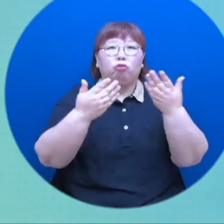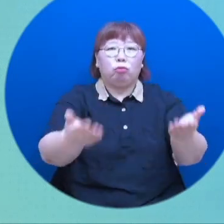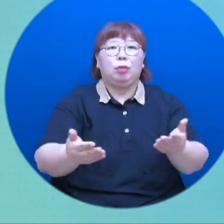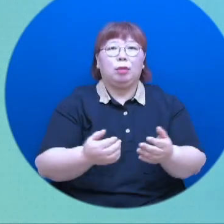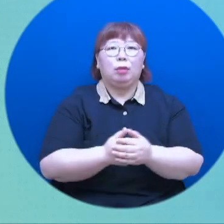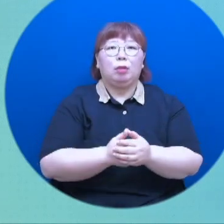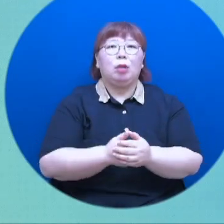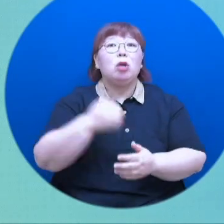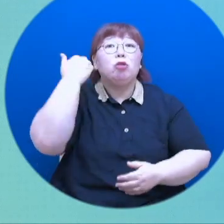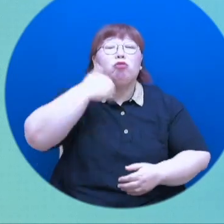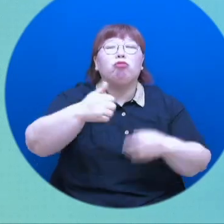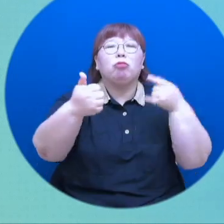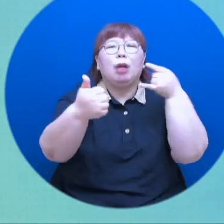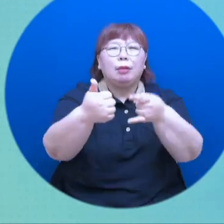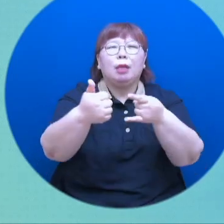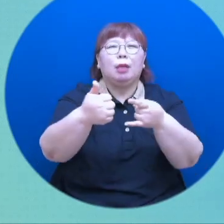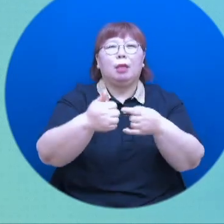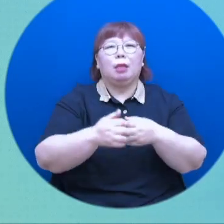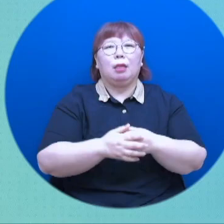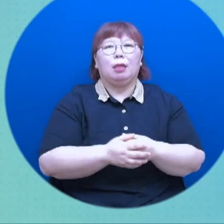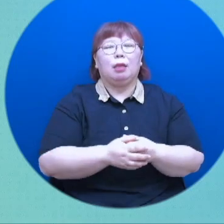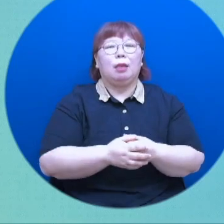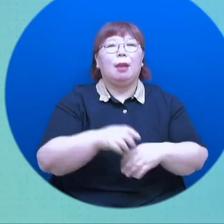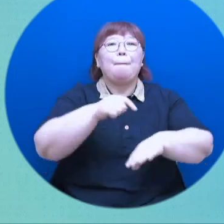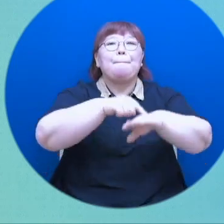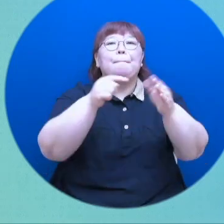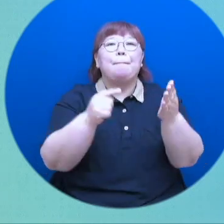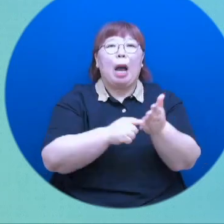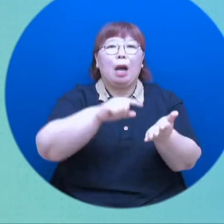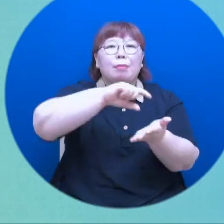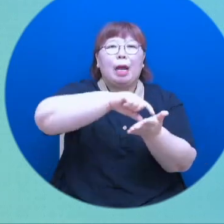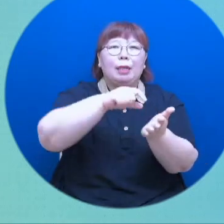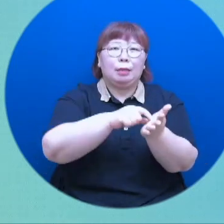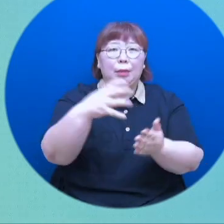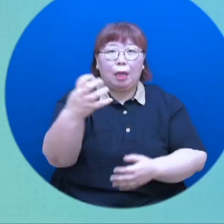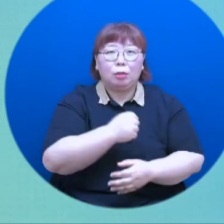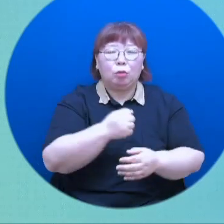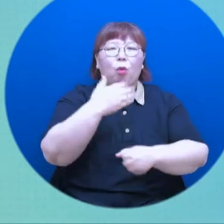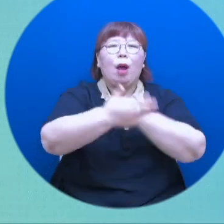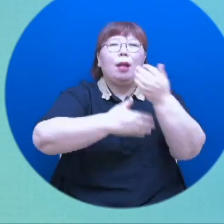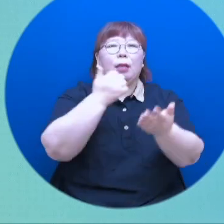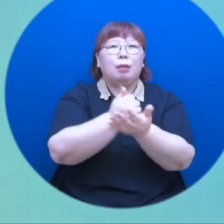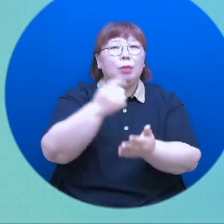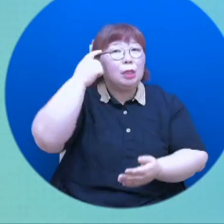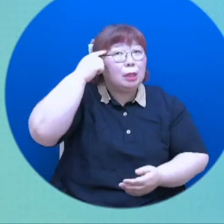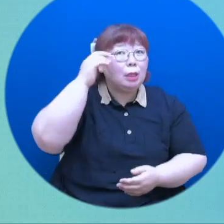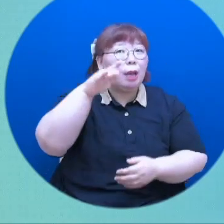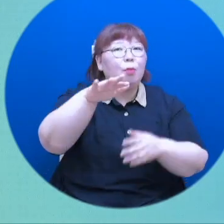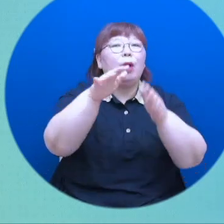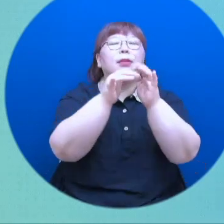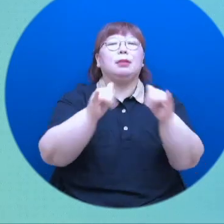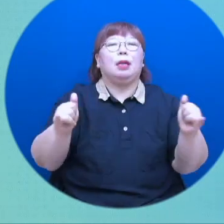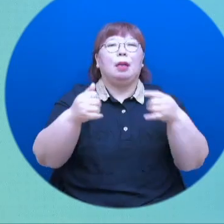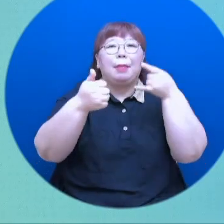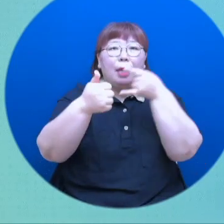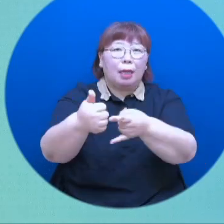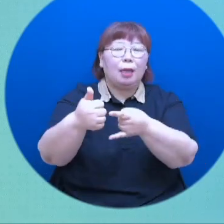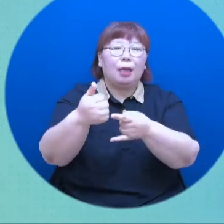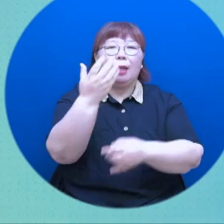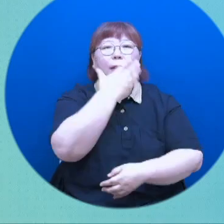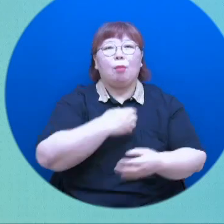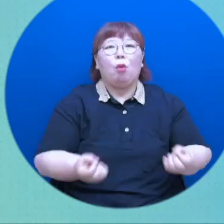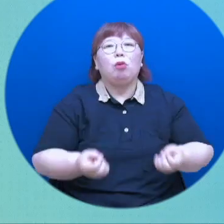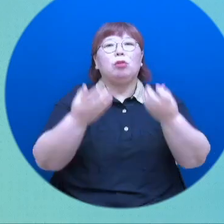그런데 누구에게 마음가짐으로 하나님을 사모하는 그에게 이 복을